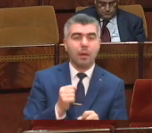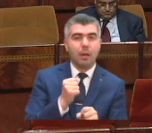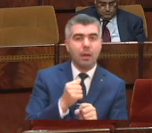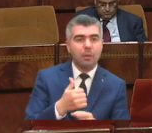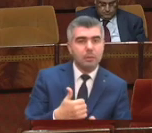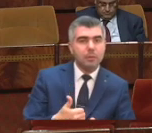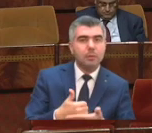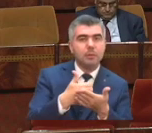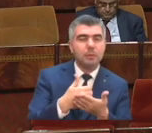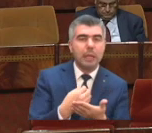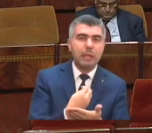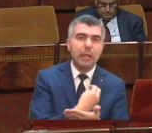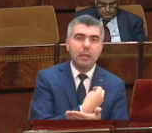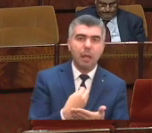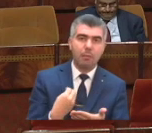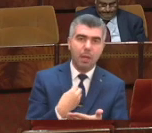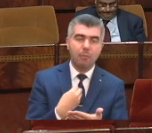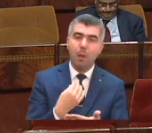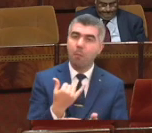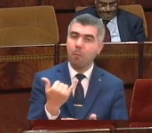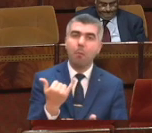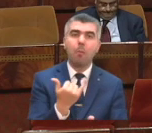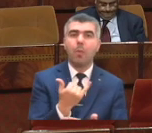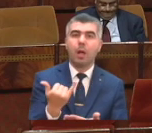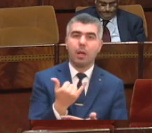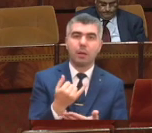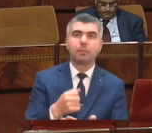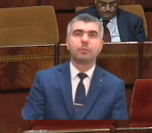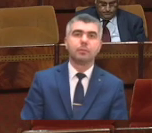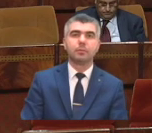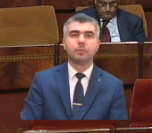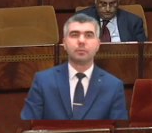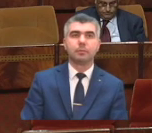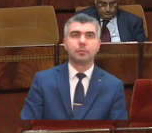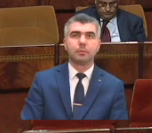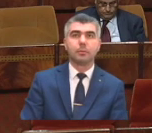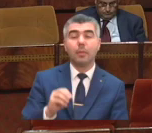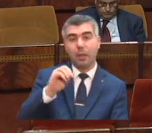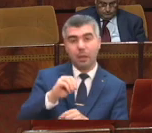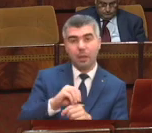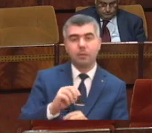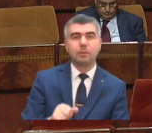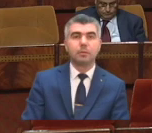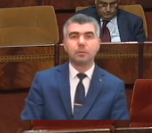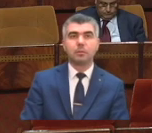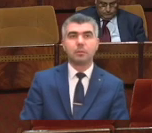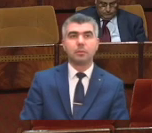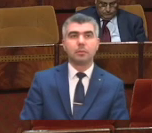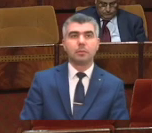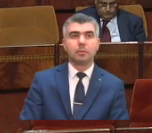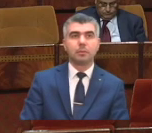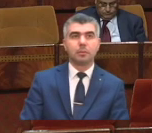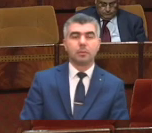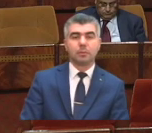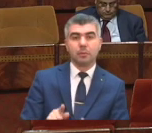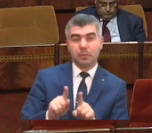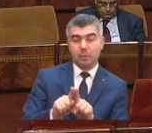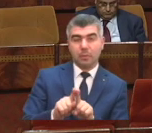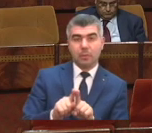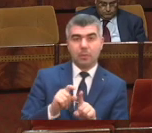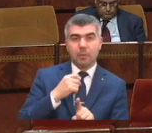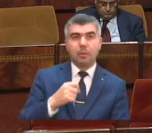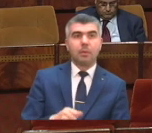الشبه طبيه واللي مهمه جدا. كذلك السيده الوزيره، ملي